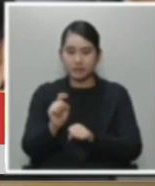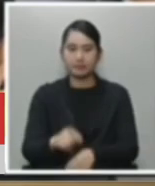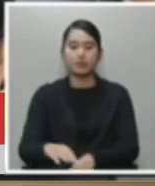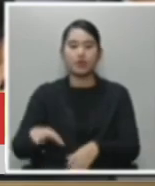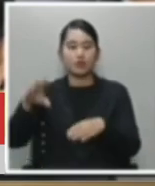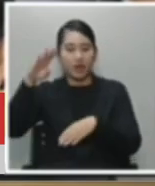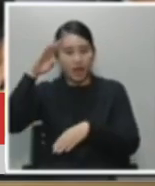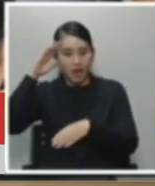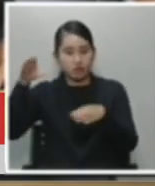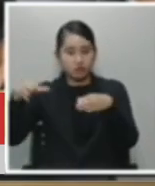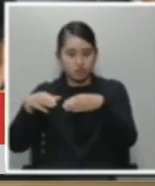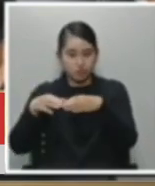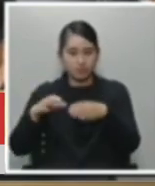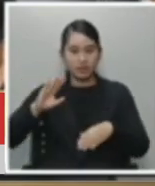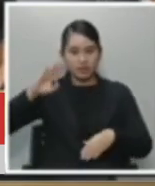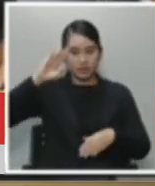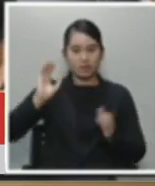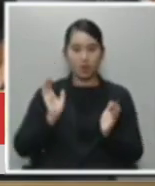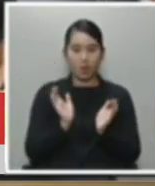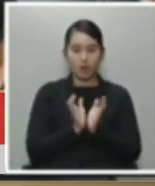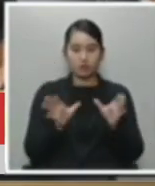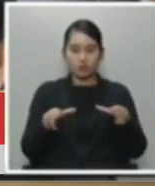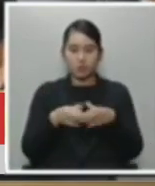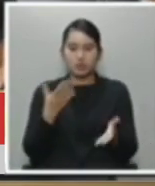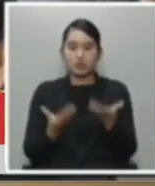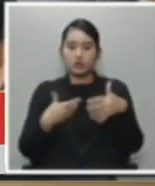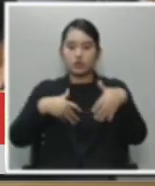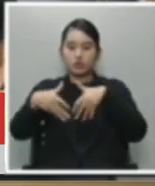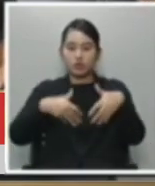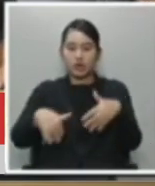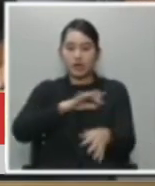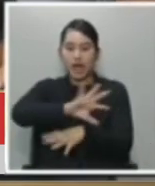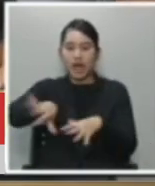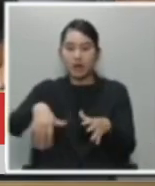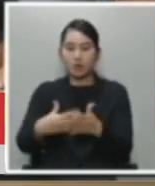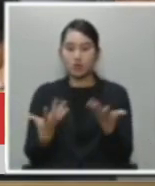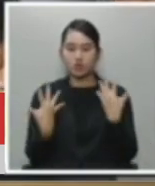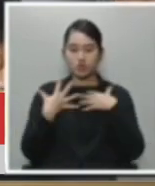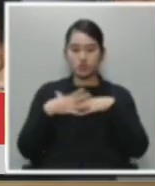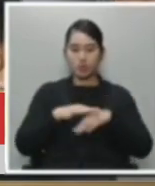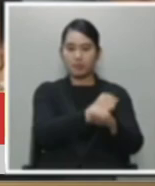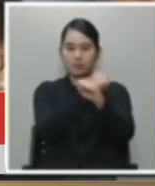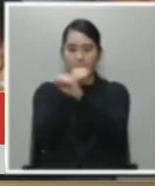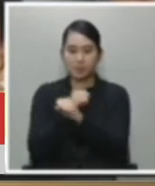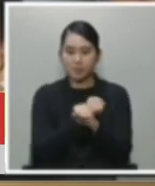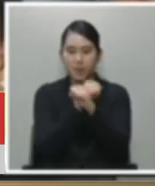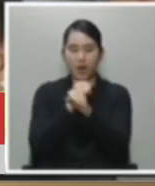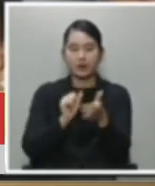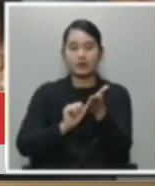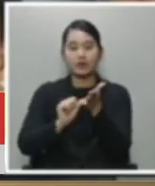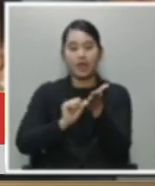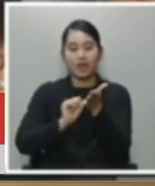ารตำรวจหรือพลเรือนเนี่ยเขาสามารถมาร่วมกันป้องกันแก้ไขปราบปราม